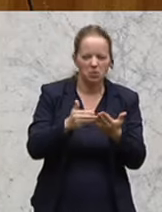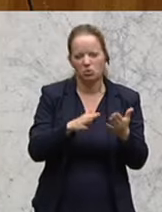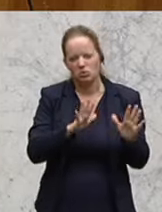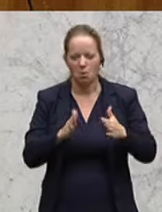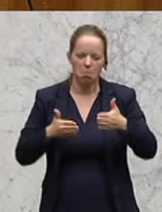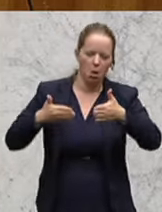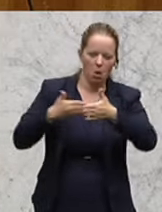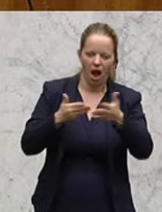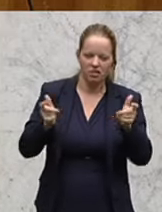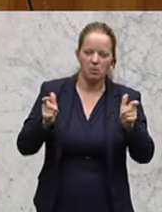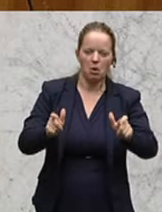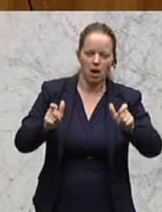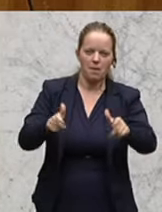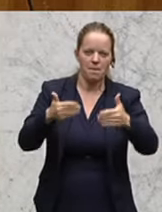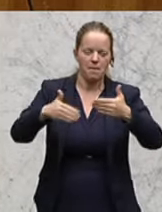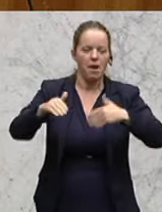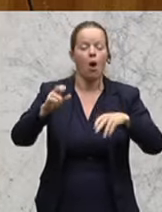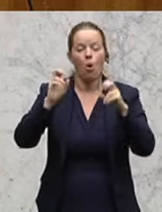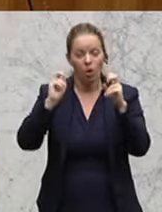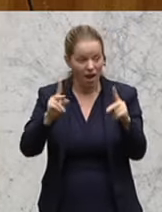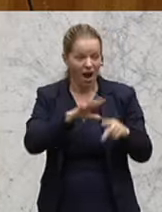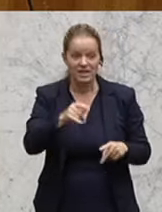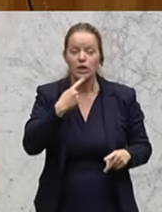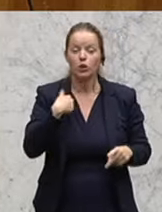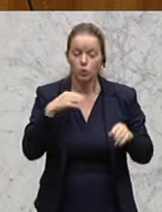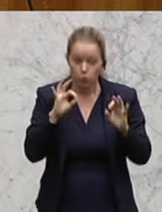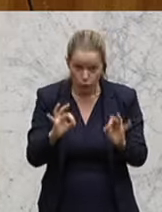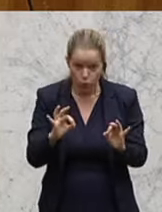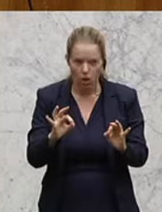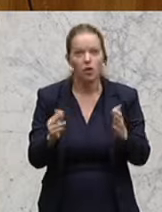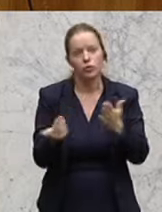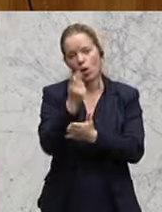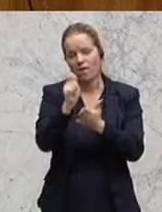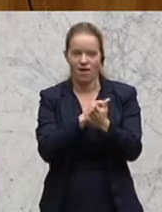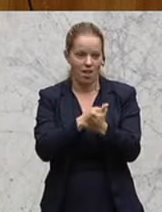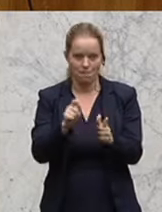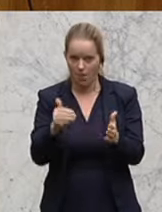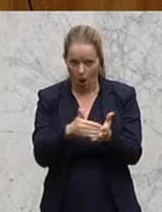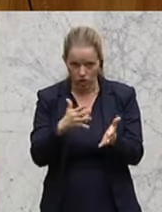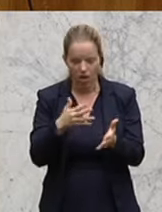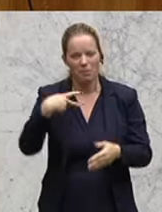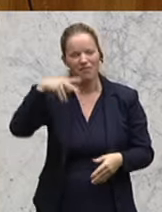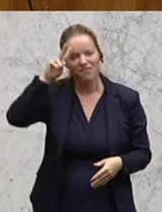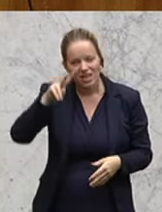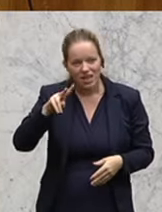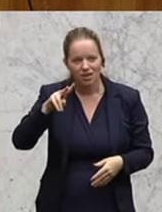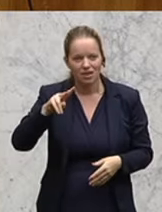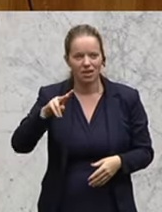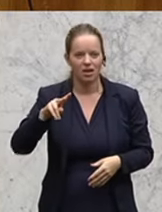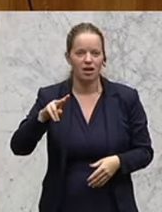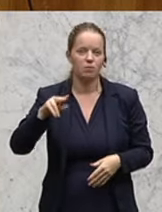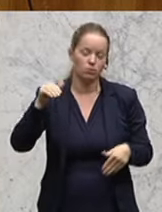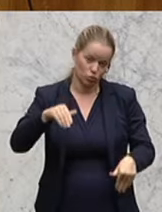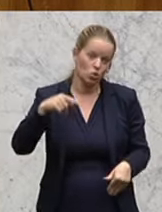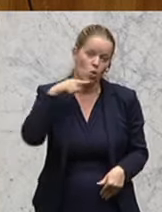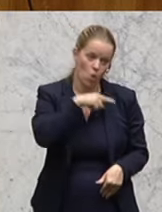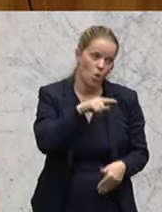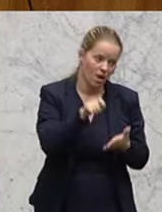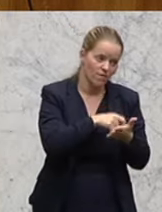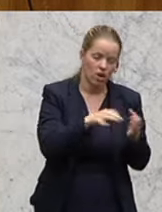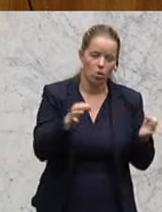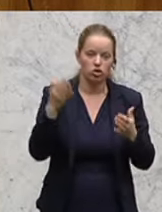ja, das ist gut so und weiter so, die sollen sagen, bitte keine Neuwahlen und die müssen in Wien und sonst wo, die müssen dort rot wählen oder schwarz